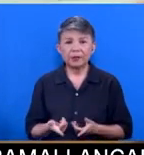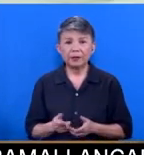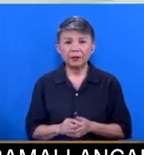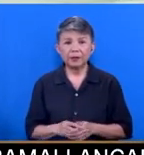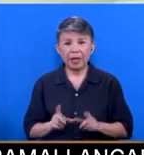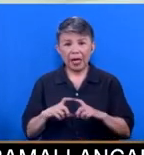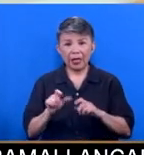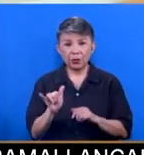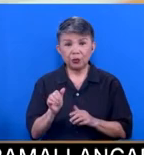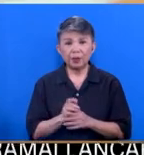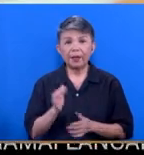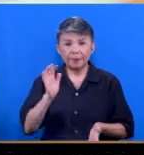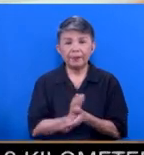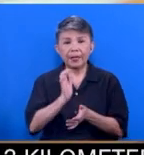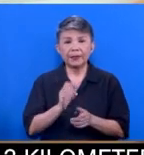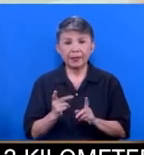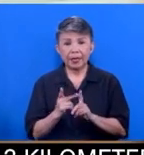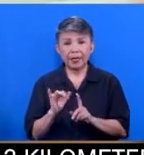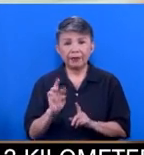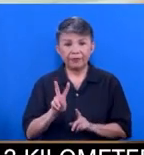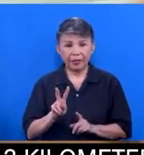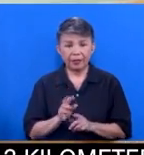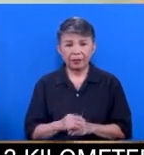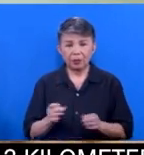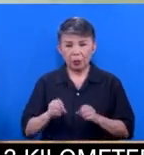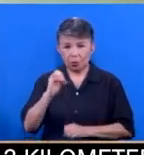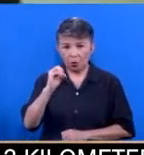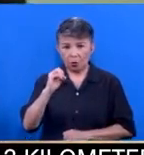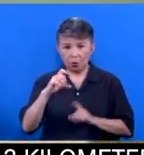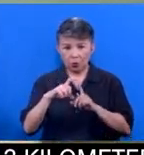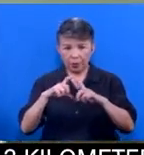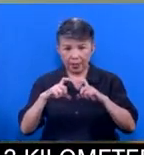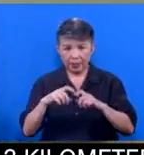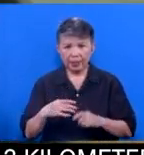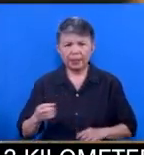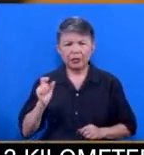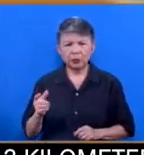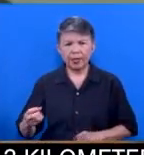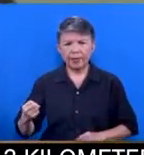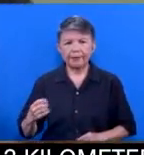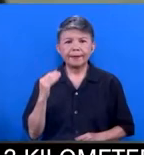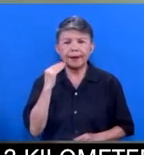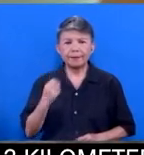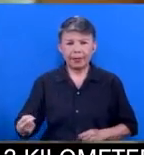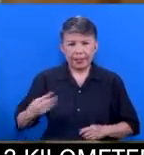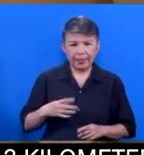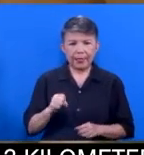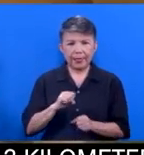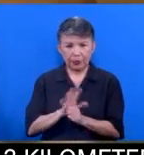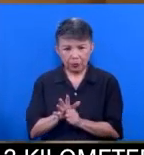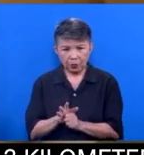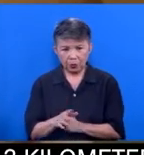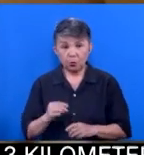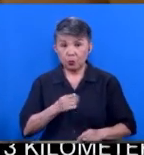bagi Ayu yang akan orang dengan HIV dan AIDS atau ada yang lebih rentan terpapar cover nine ten untuk mengurangi resiko terpapar